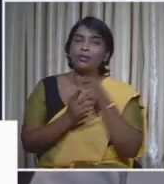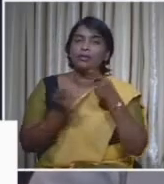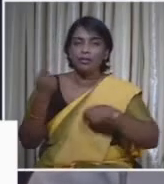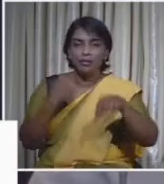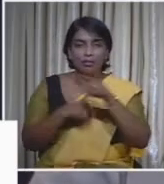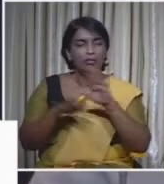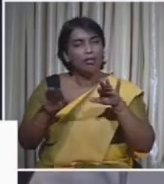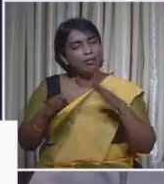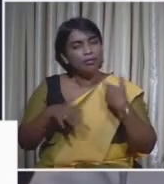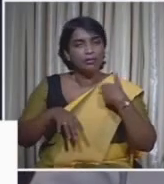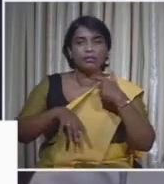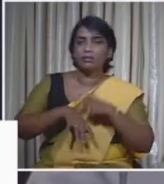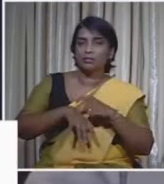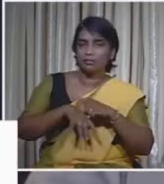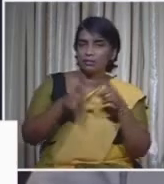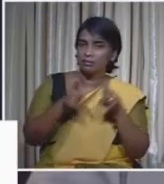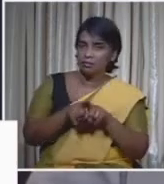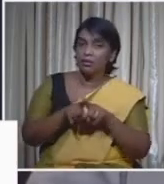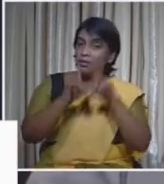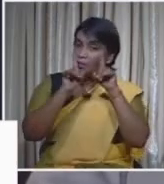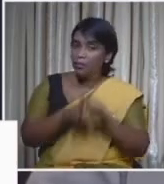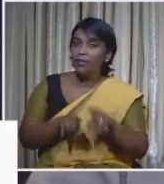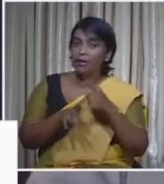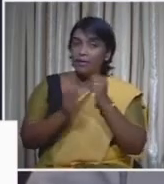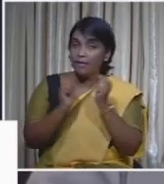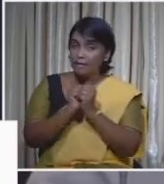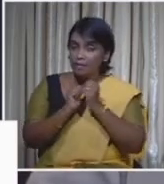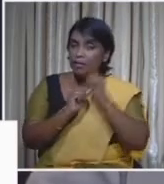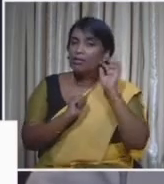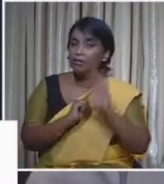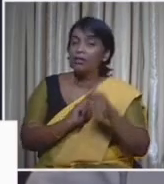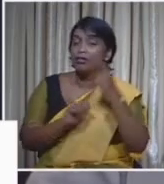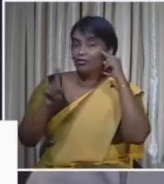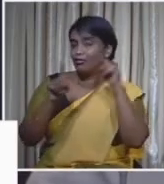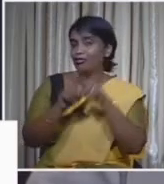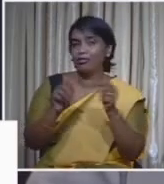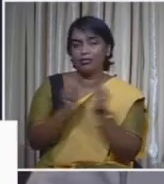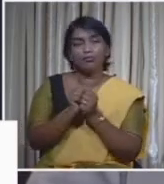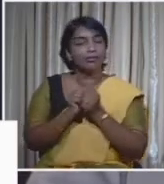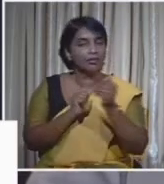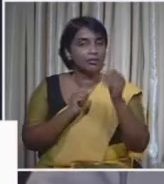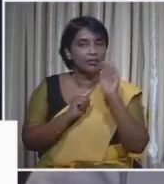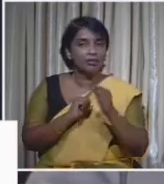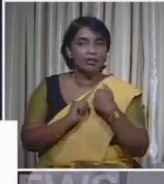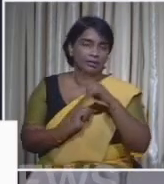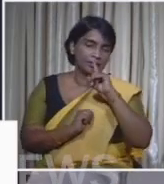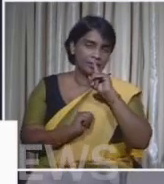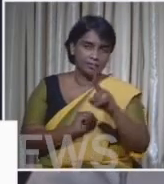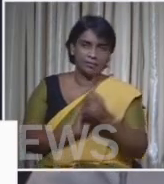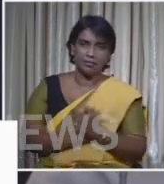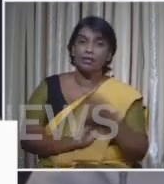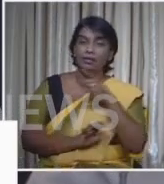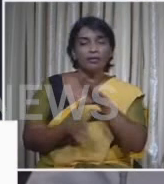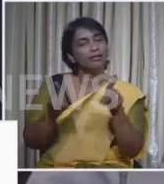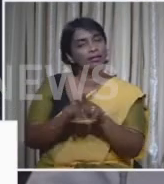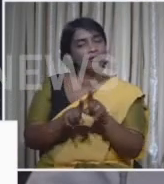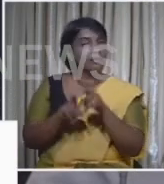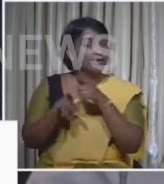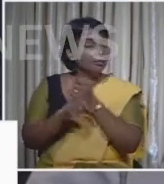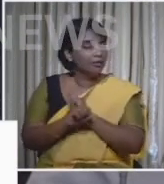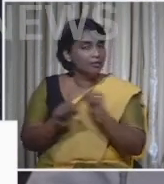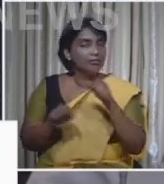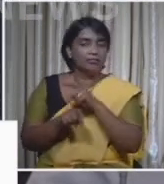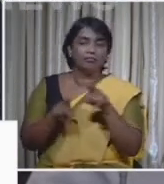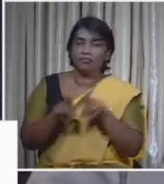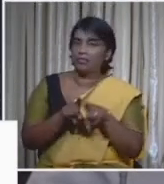කුමන අවස්ථාවක හෝ මෙවැනි දේ සිදුවන විට ඊට එරෙහිව නැගී සිටින ලෙස මම ඉල්ලා සිටිනවා. එසේ නොවුනොත්